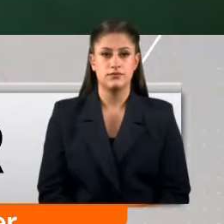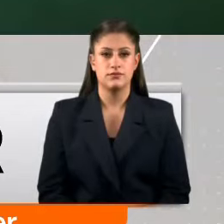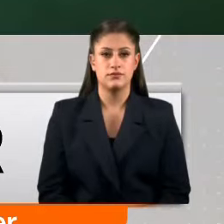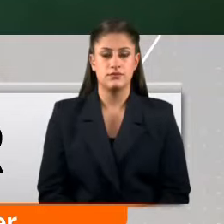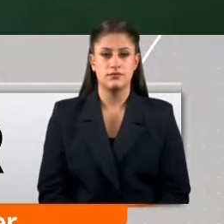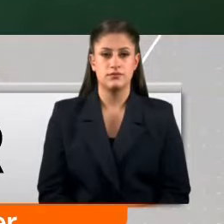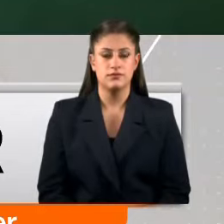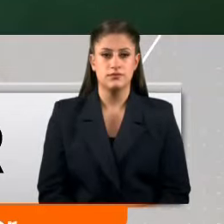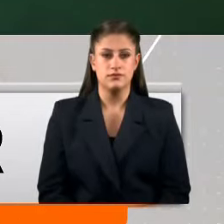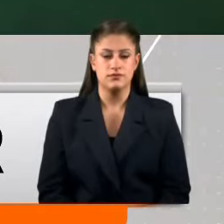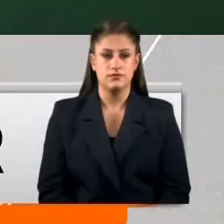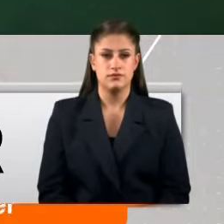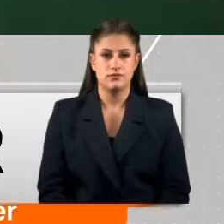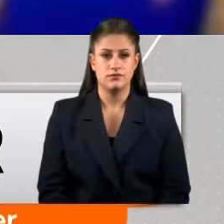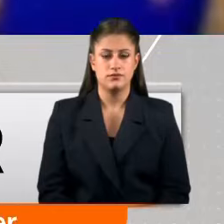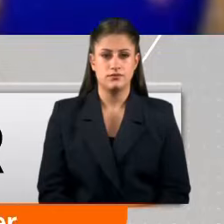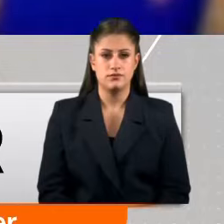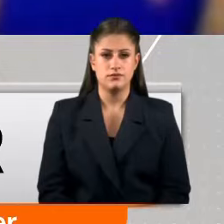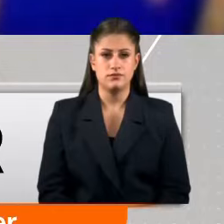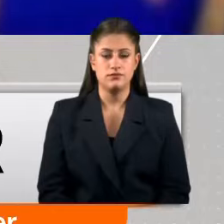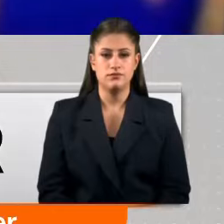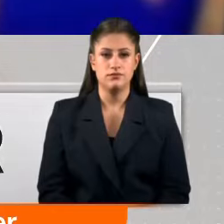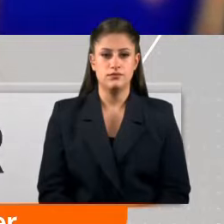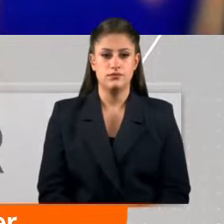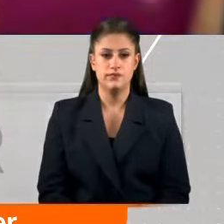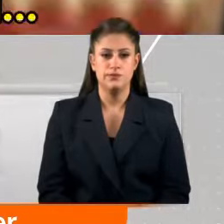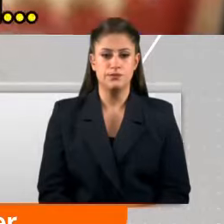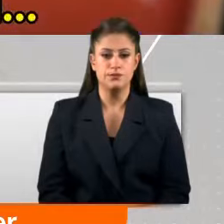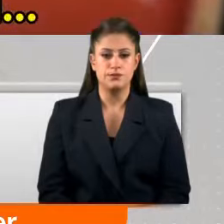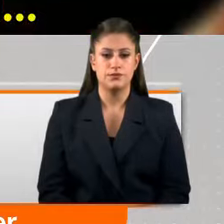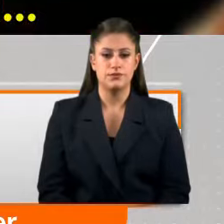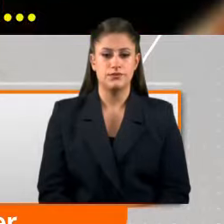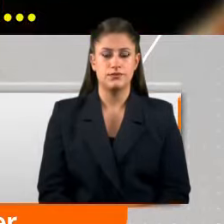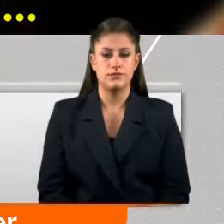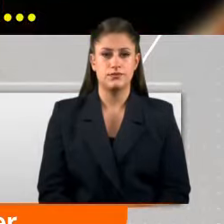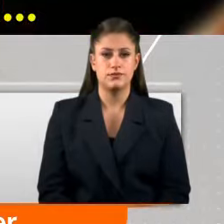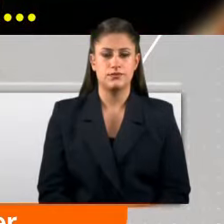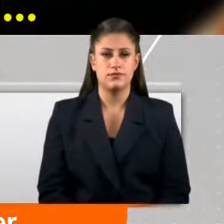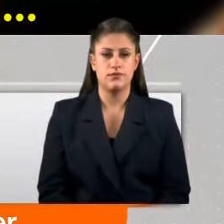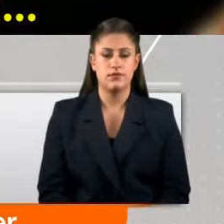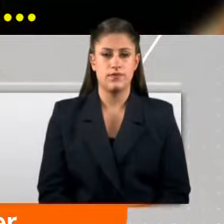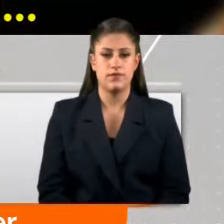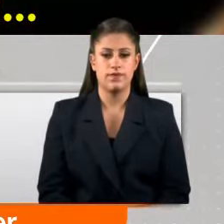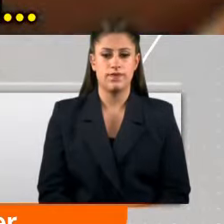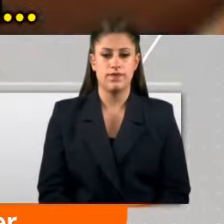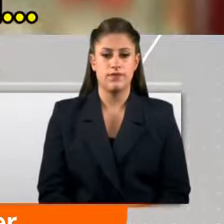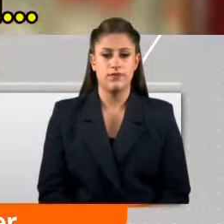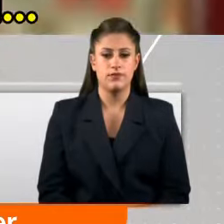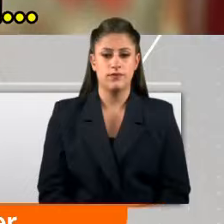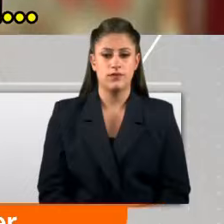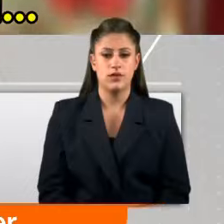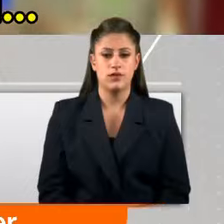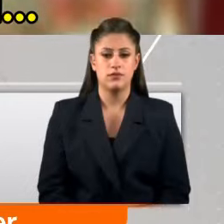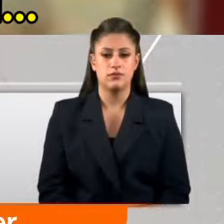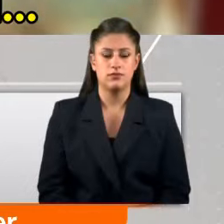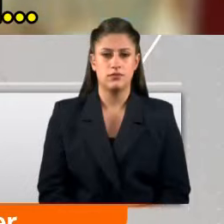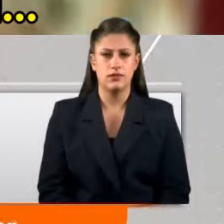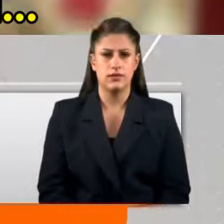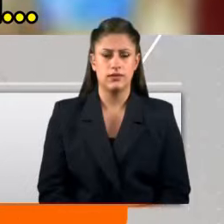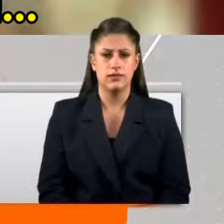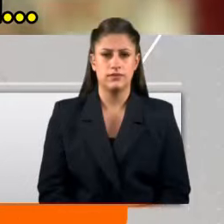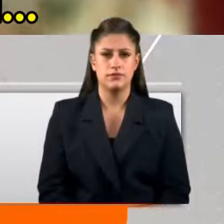ufak hediyelerle başladım. Ondan sonra kendim para yatırmaya başladım. Ondan sonra tabii kazandım. Bu kazanmanın verdiği